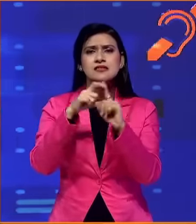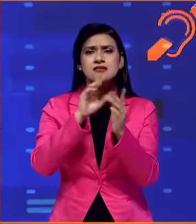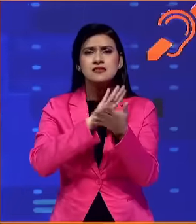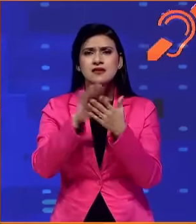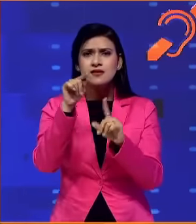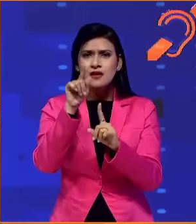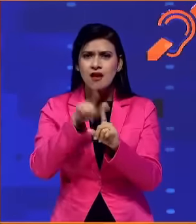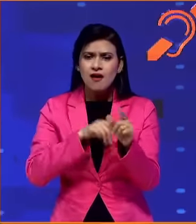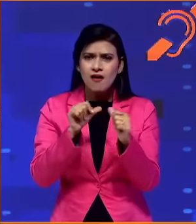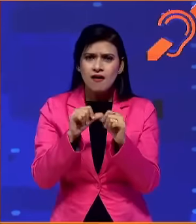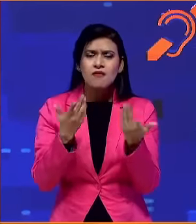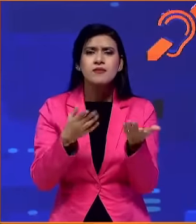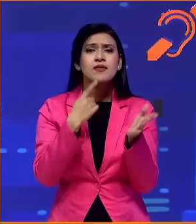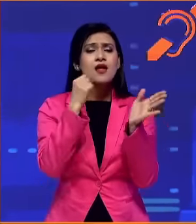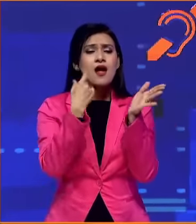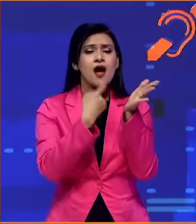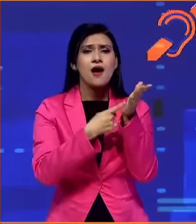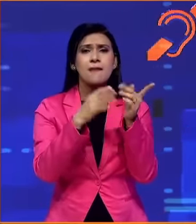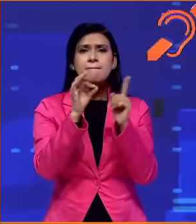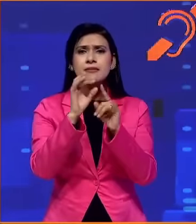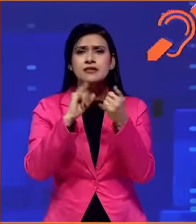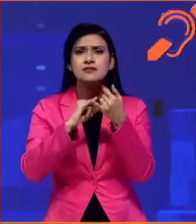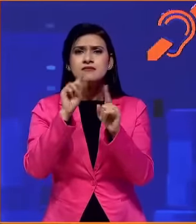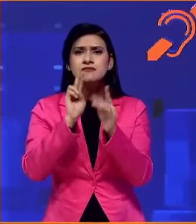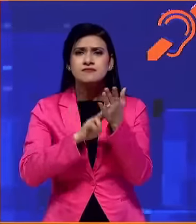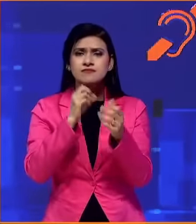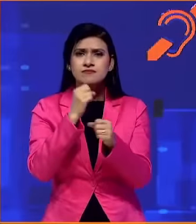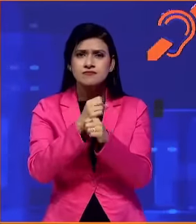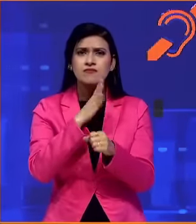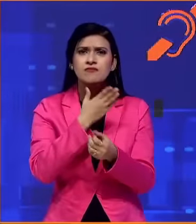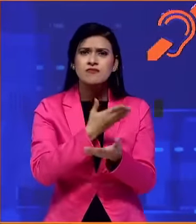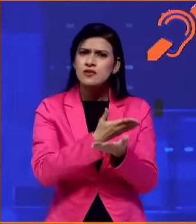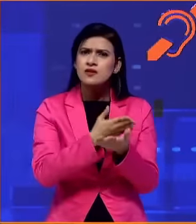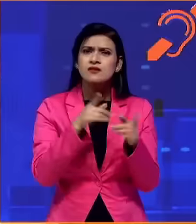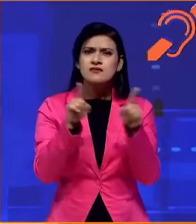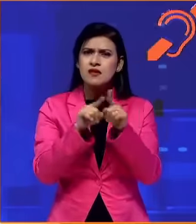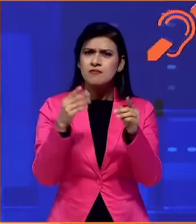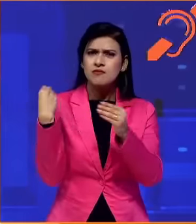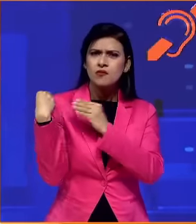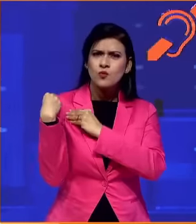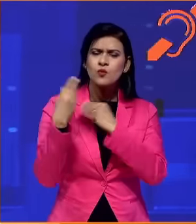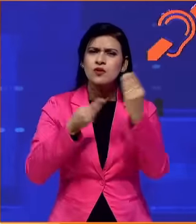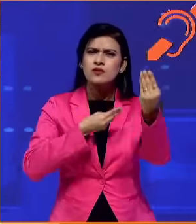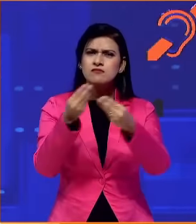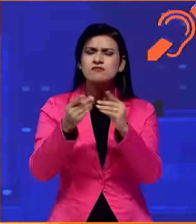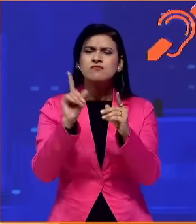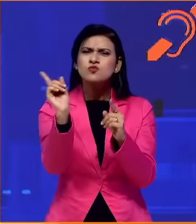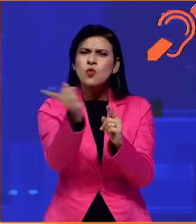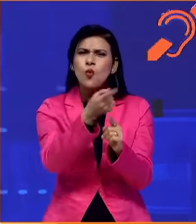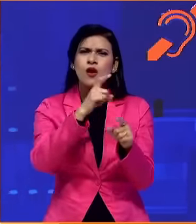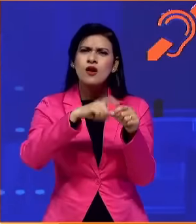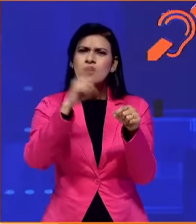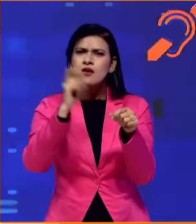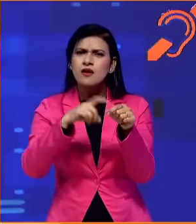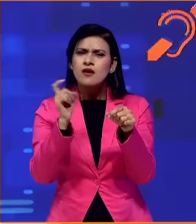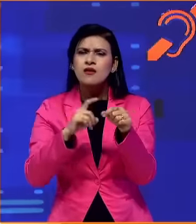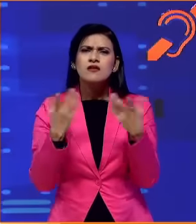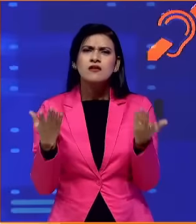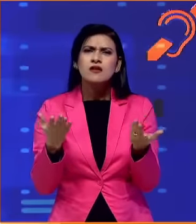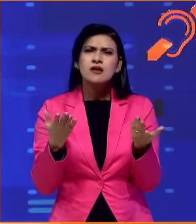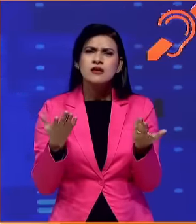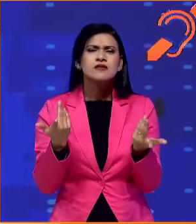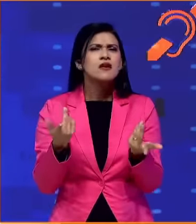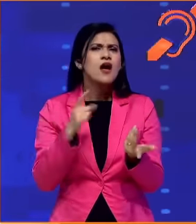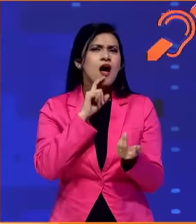जितिनप्रसादहोंयाआरपीएनसिंहहों।ये सभीयुवानेताथेजिन्हें पार्टीद्वाराजिम्मेदारियांसौंपीगईथीं।इसकाकोईन कोईकारणजरूरहोगा। देखिए,कुछ असंतोष